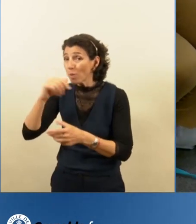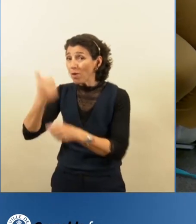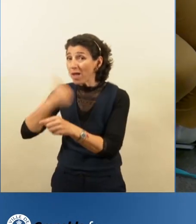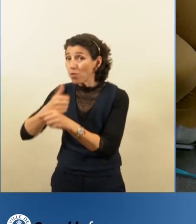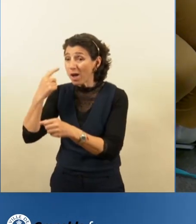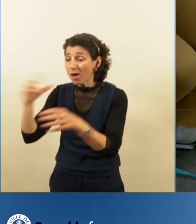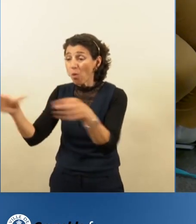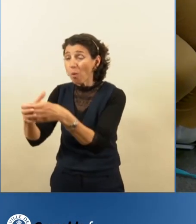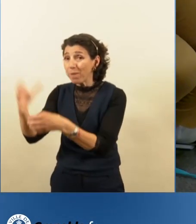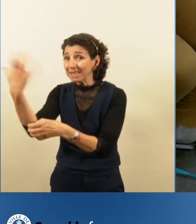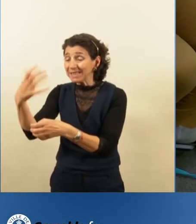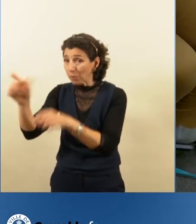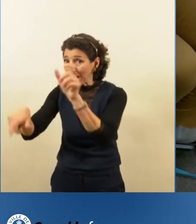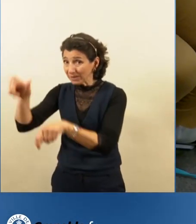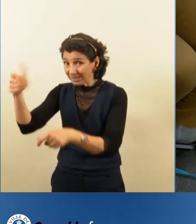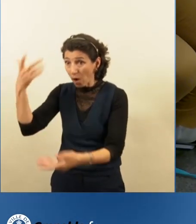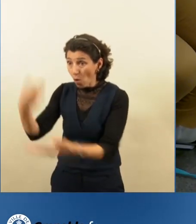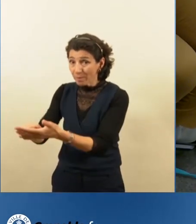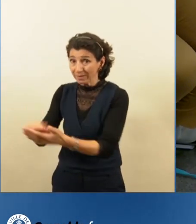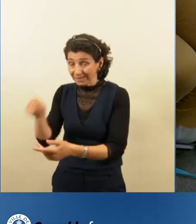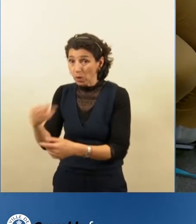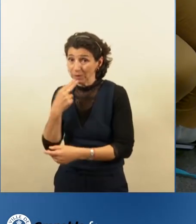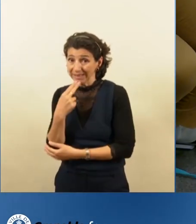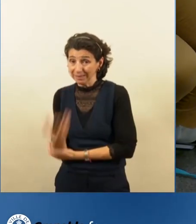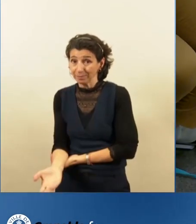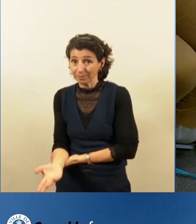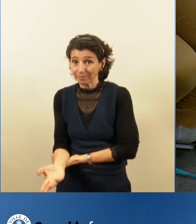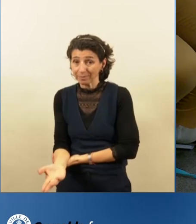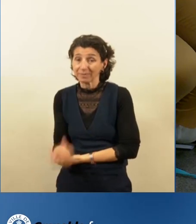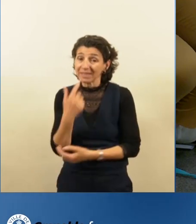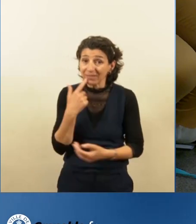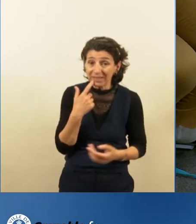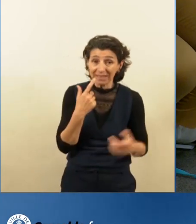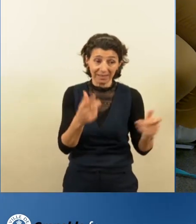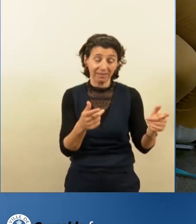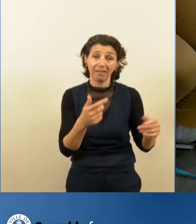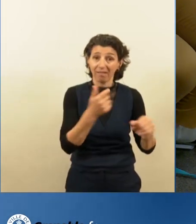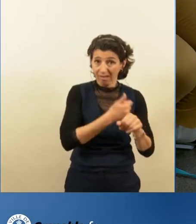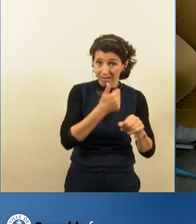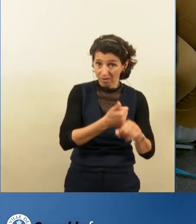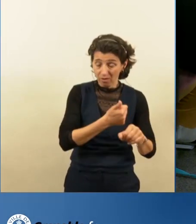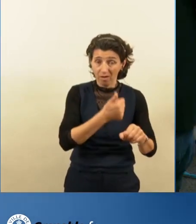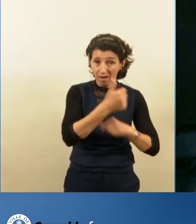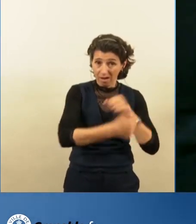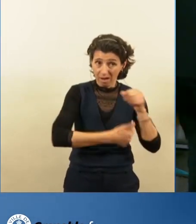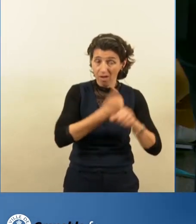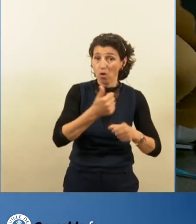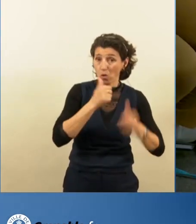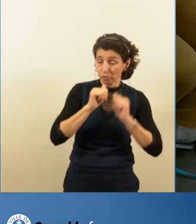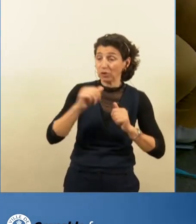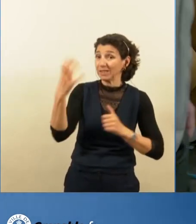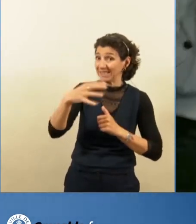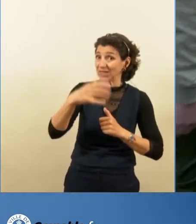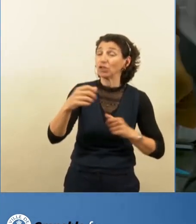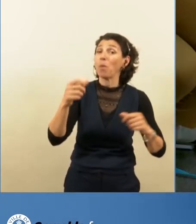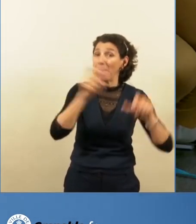personnes donc un an de consommation par 500 personnes = une